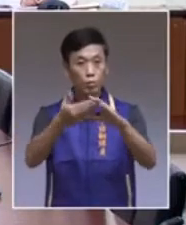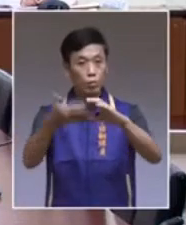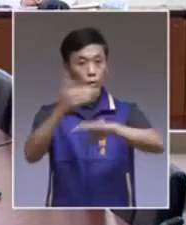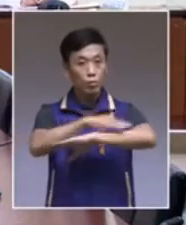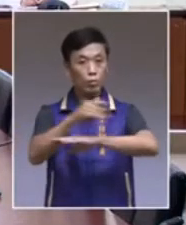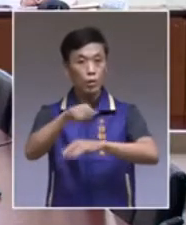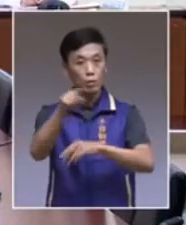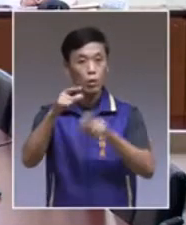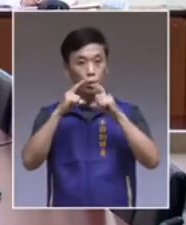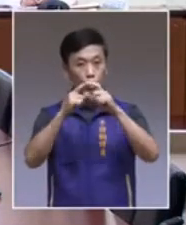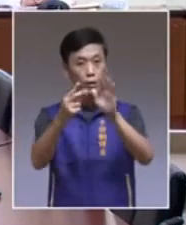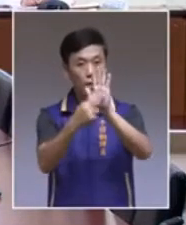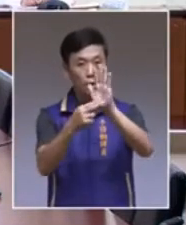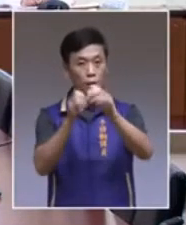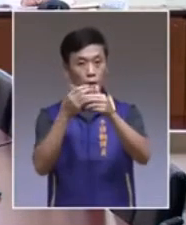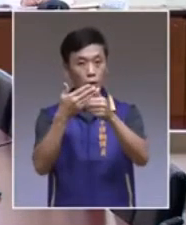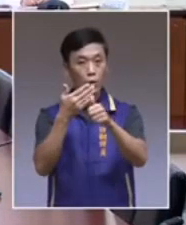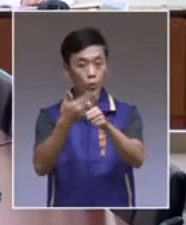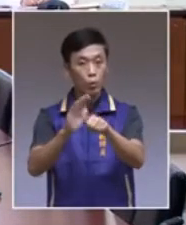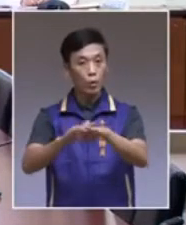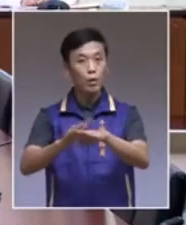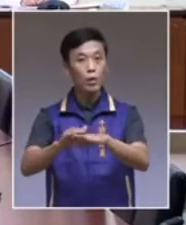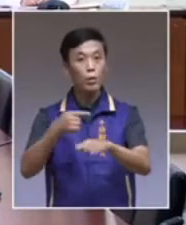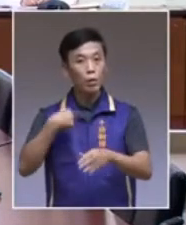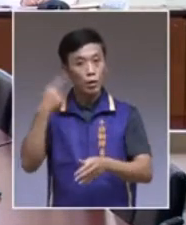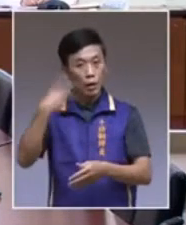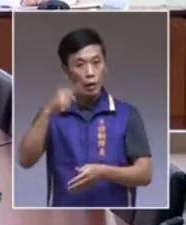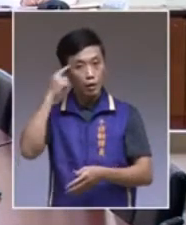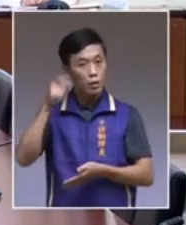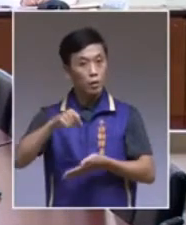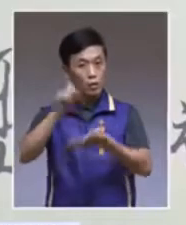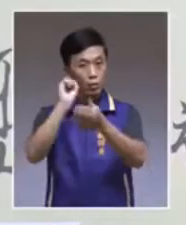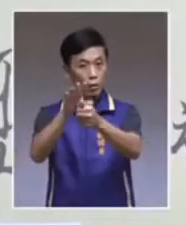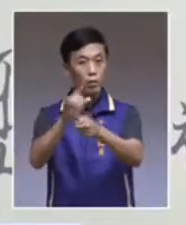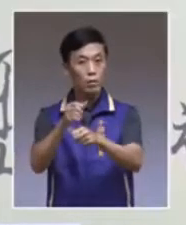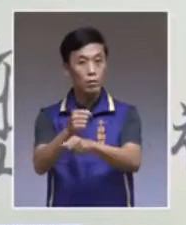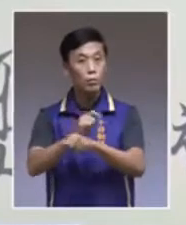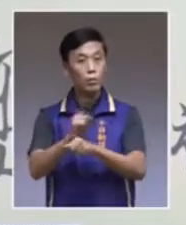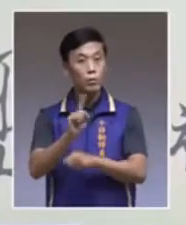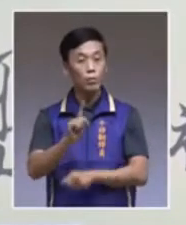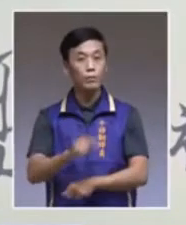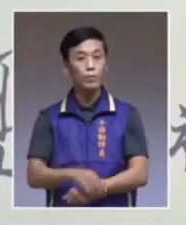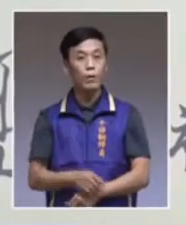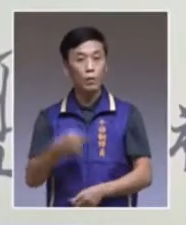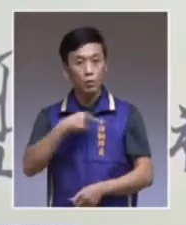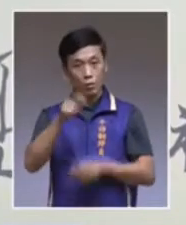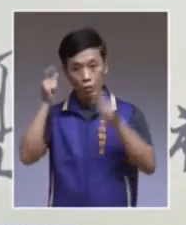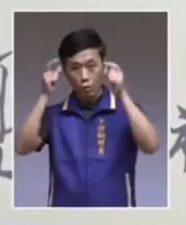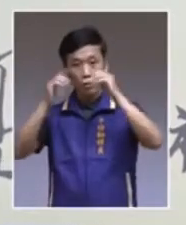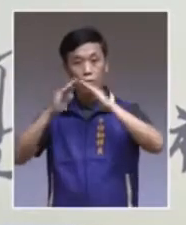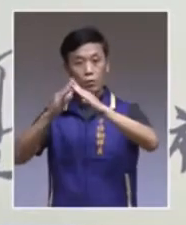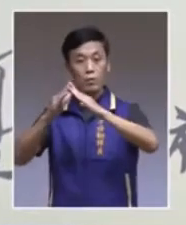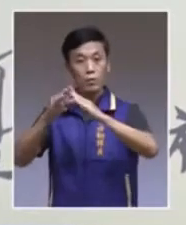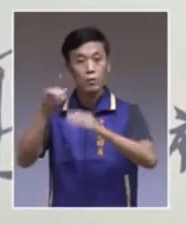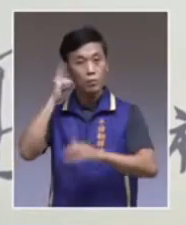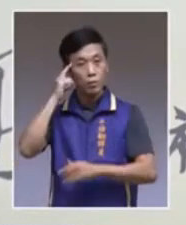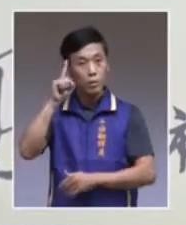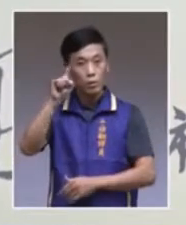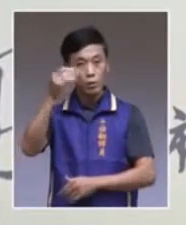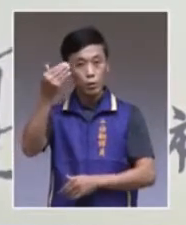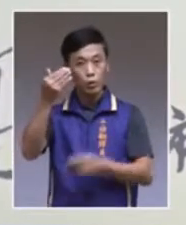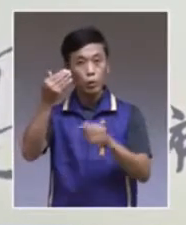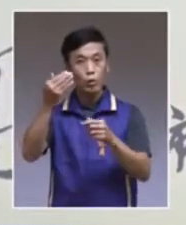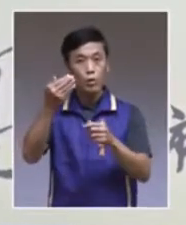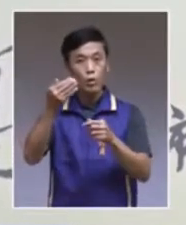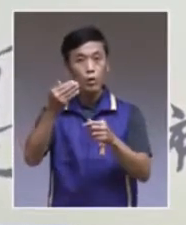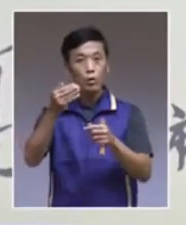复，谢谢。 谢谢。我还是要提醒大家了，因为现在咱高雄已经是第19天的